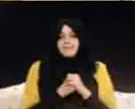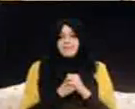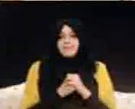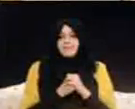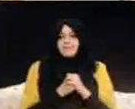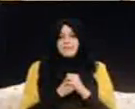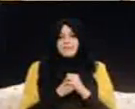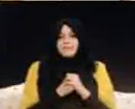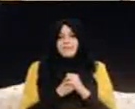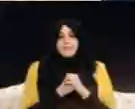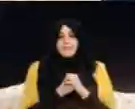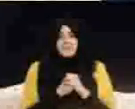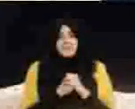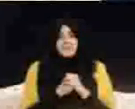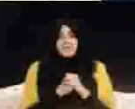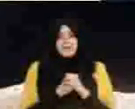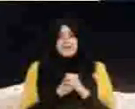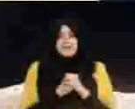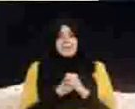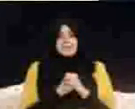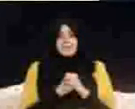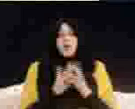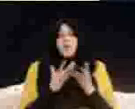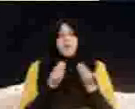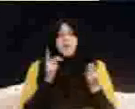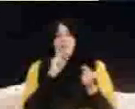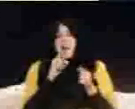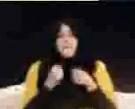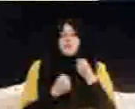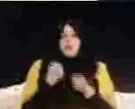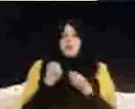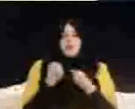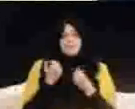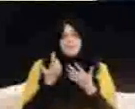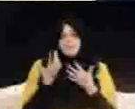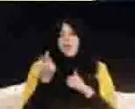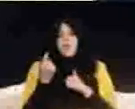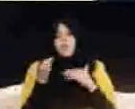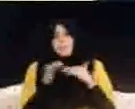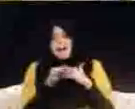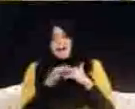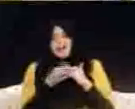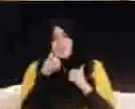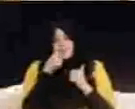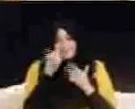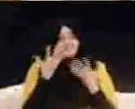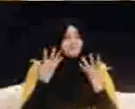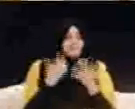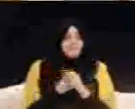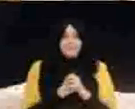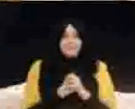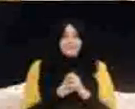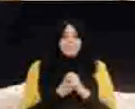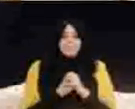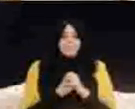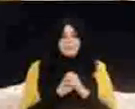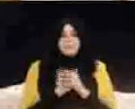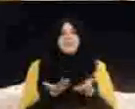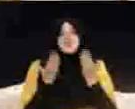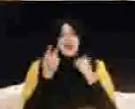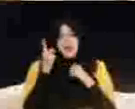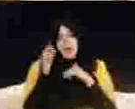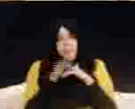حال النساء اللي والله غير يعانين من هذا يعانين نعم. عذاب عذاب نعم. نعم. الله يعافي الجميع يا رب. والدعاء إن شاء الله لزوجك إن شاء